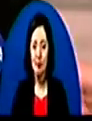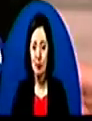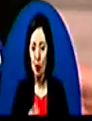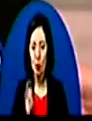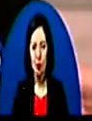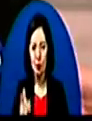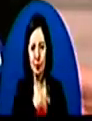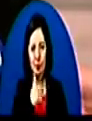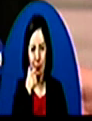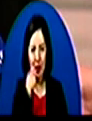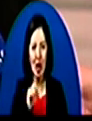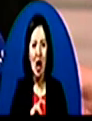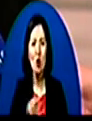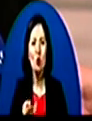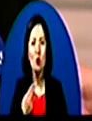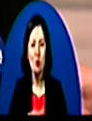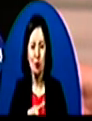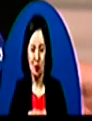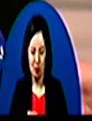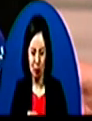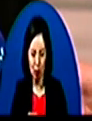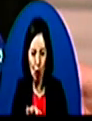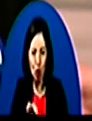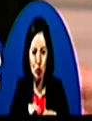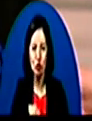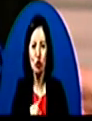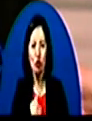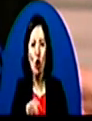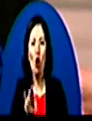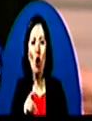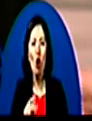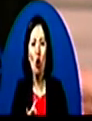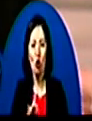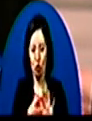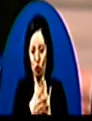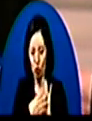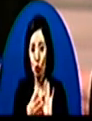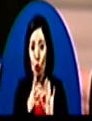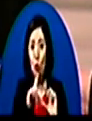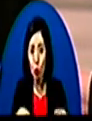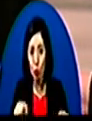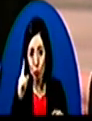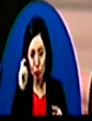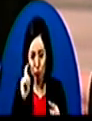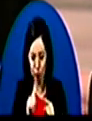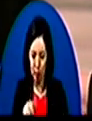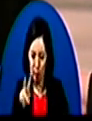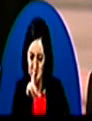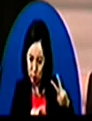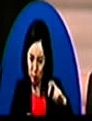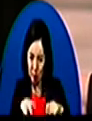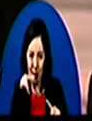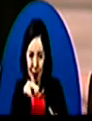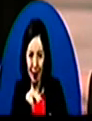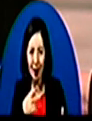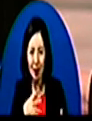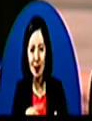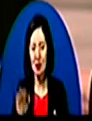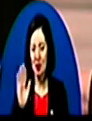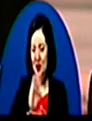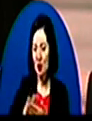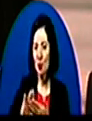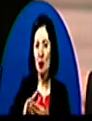эрүүл мэндэд учруулж байгаа энэ хор нөлөөг бууруулах ийм одоо үндсэн гол зорилготой байгаа. За судалгаагаар бол энэ